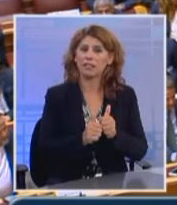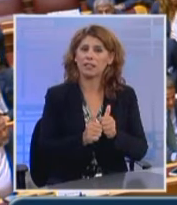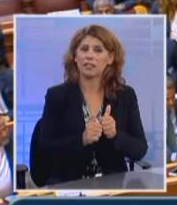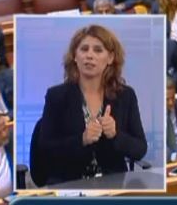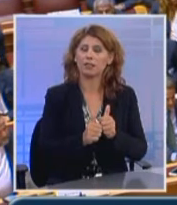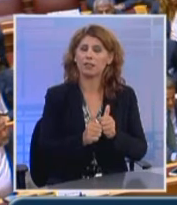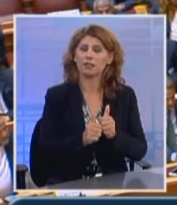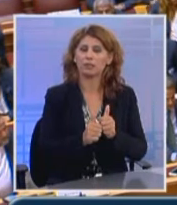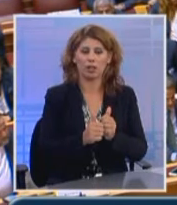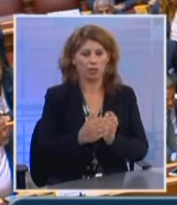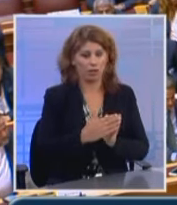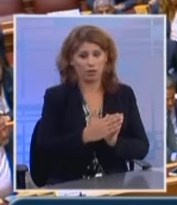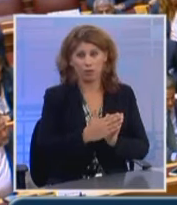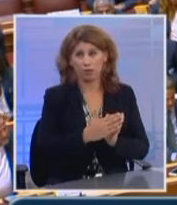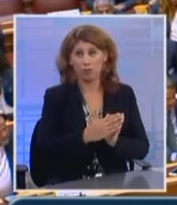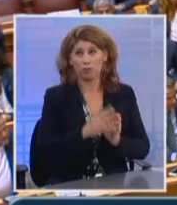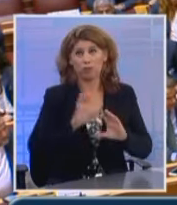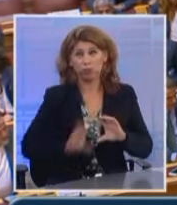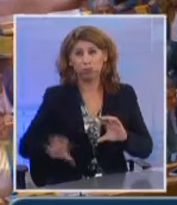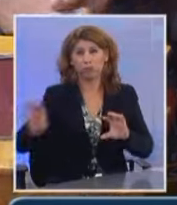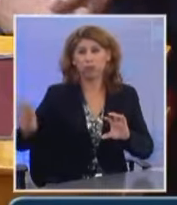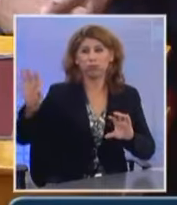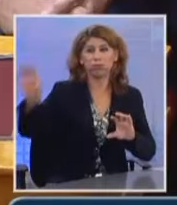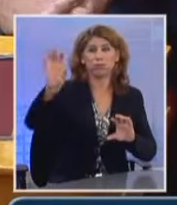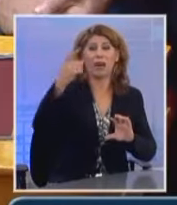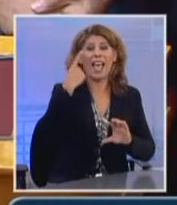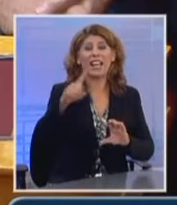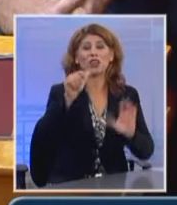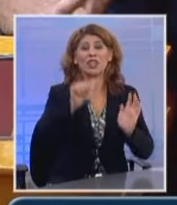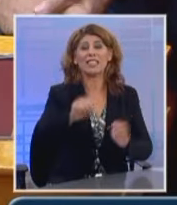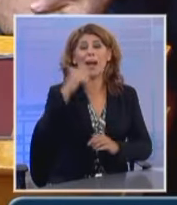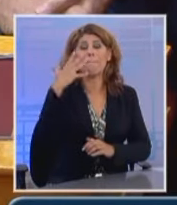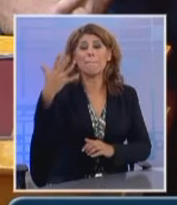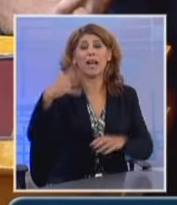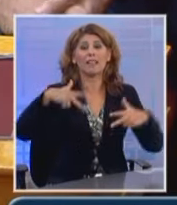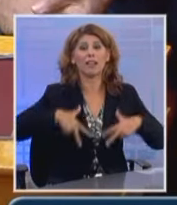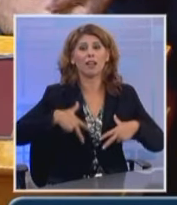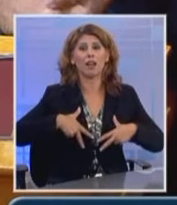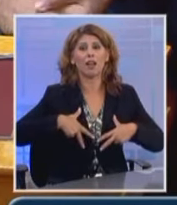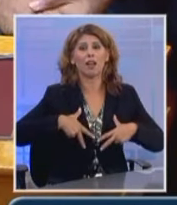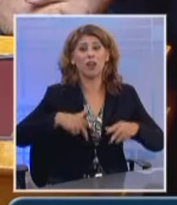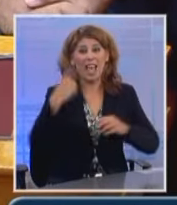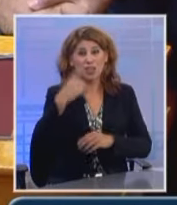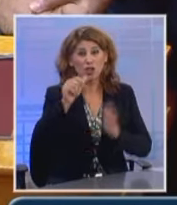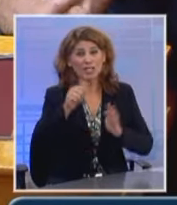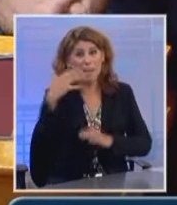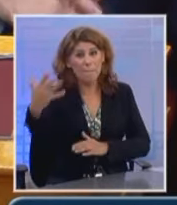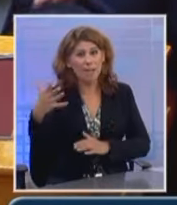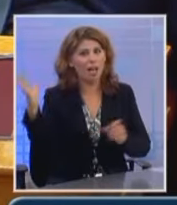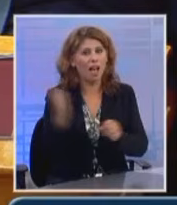μέσα σε 165 χώρες στο Ρίο, κατατάξαν την Ελλάδα στην 24η θέση.